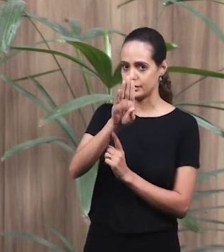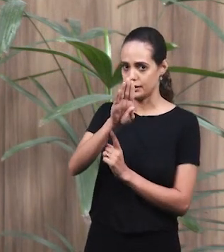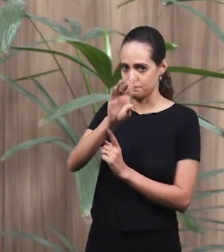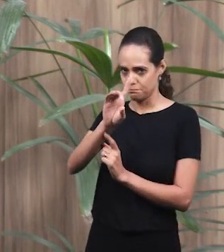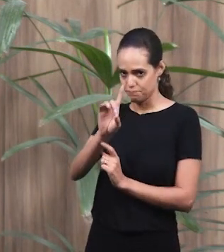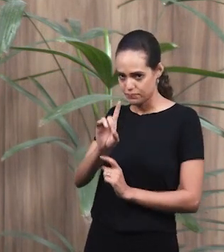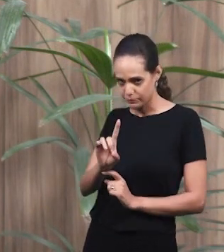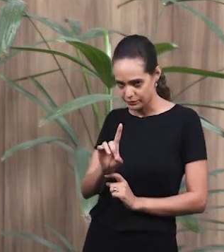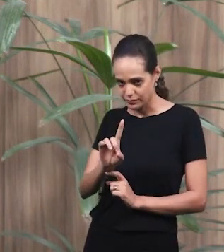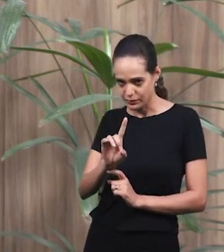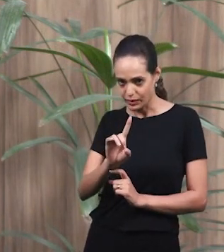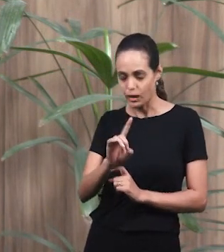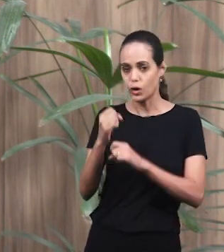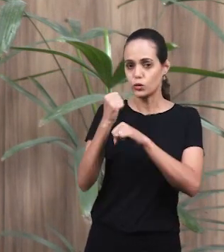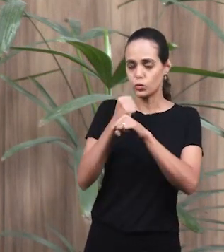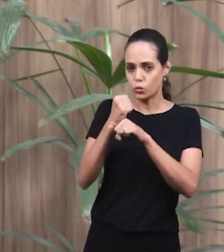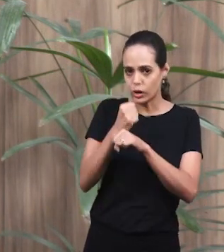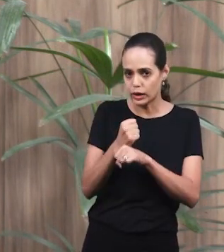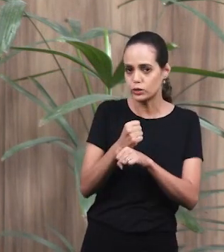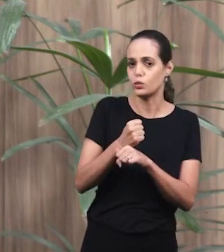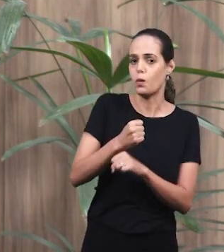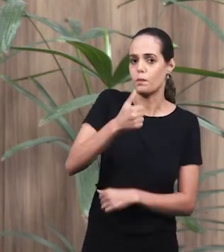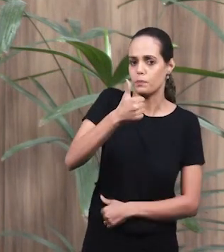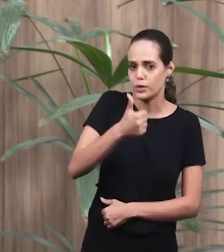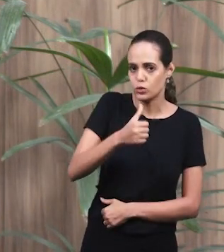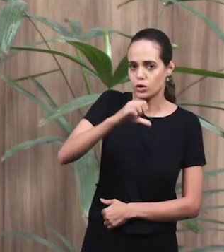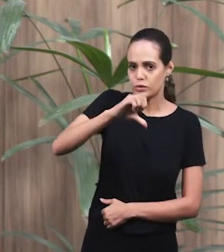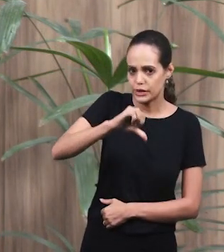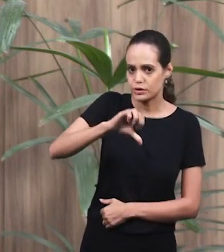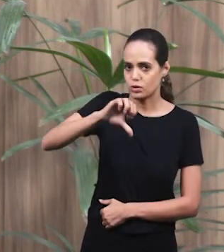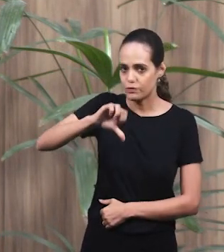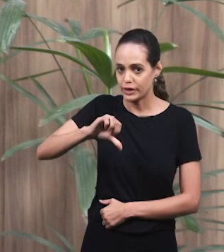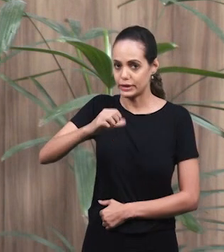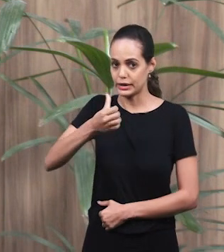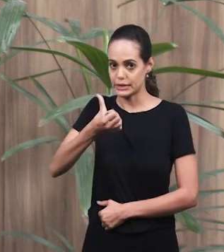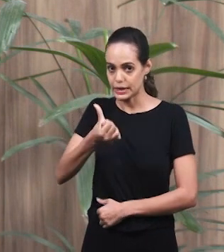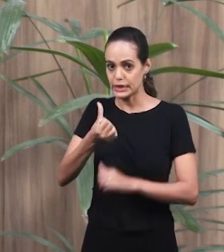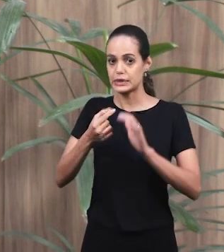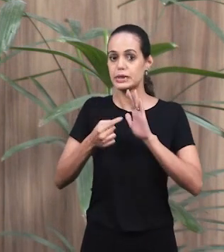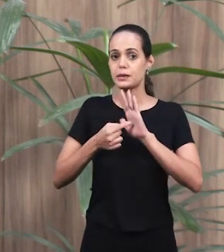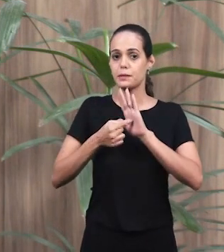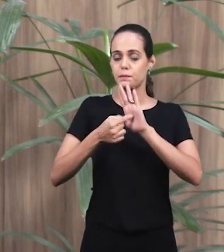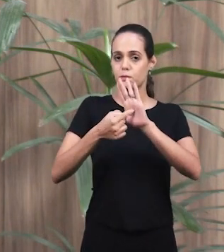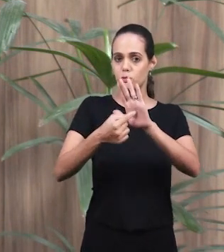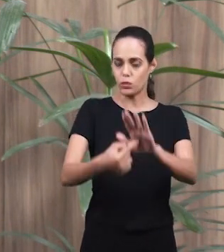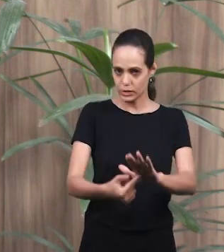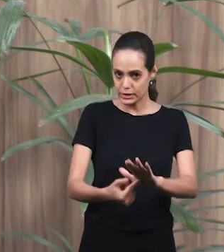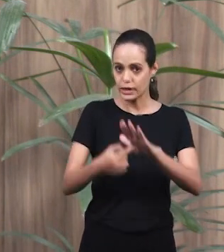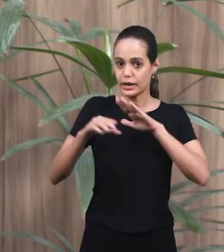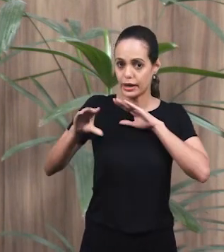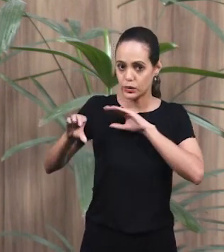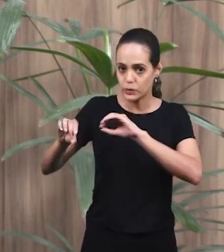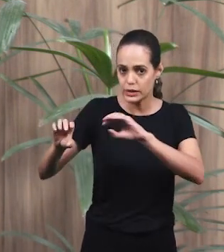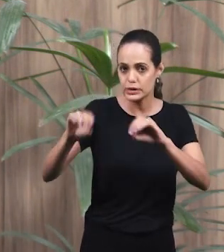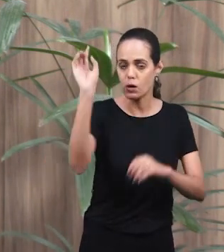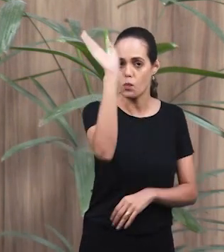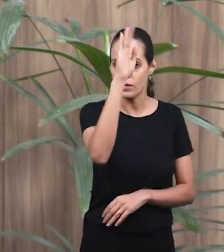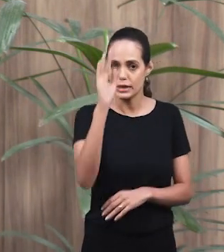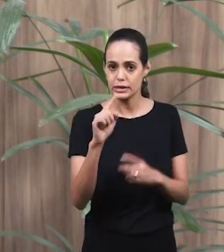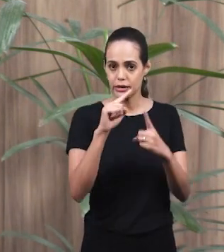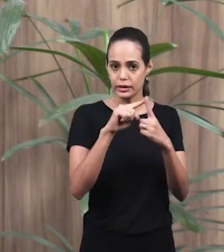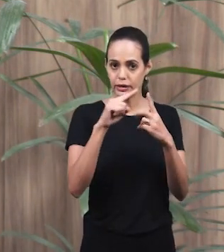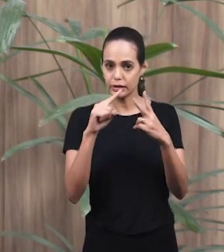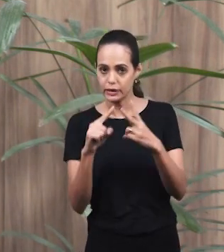des directrices et bases de l'éducation nationale brésilienne de 1996, définit que